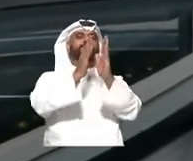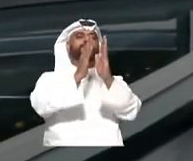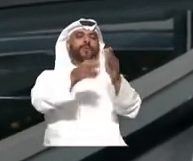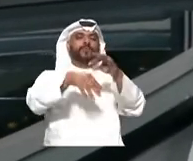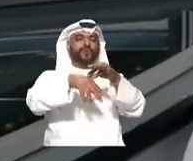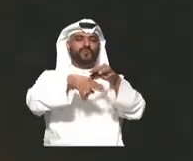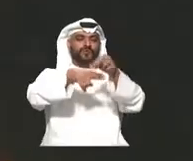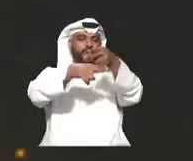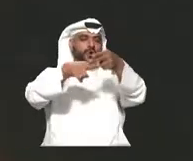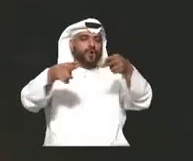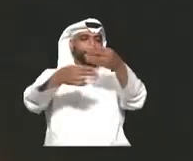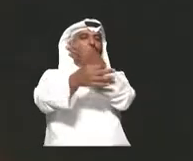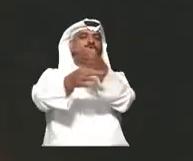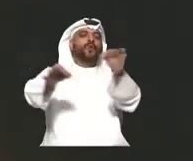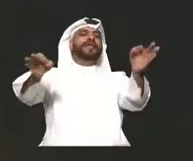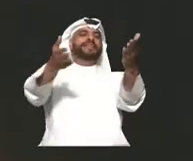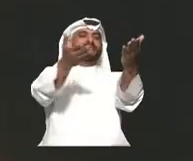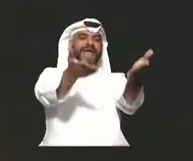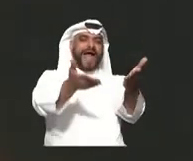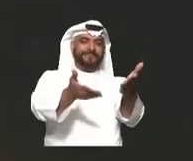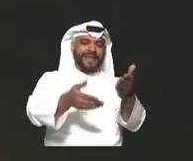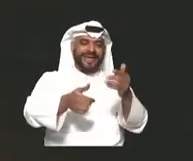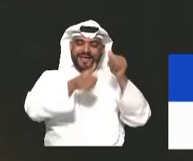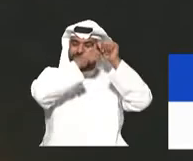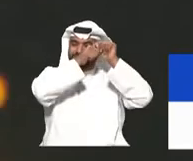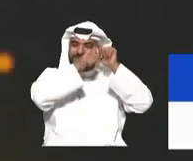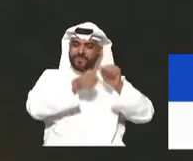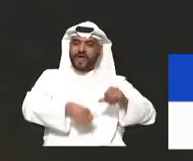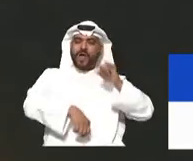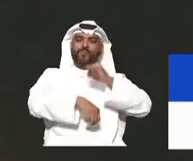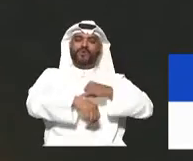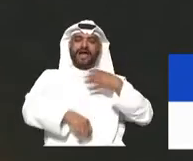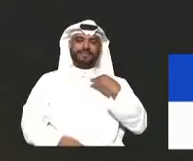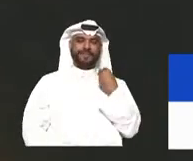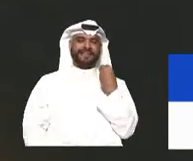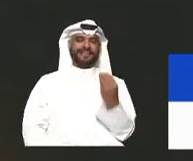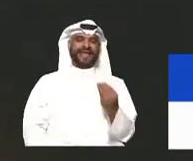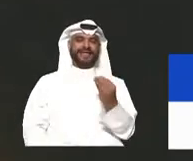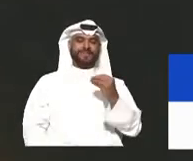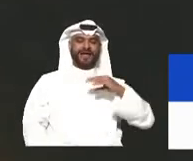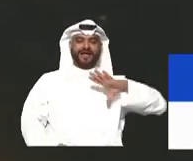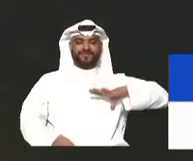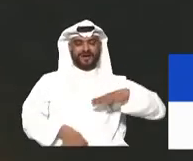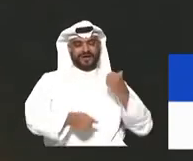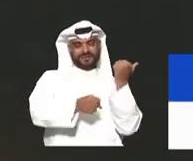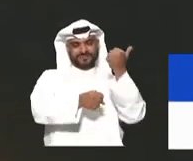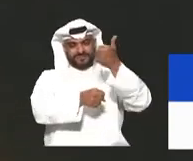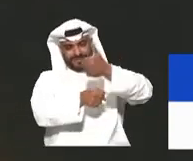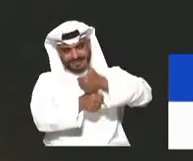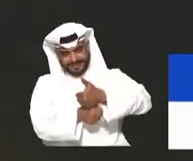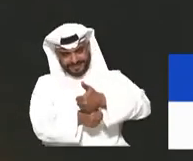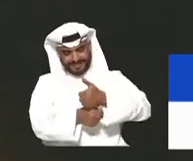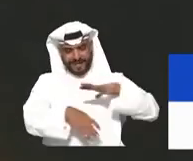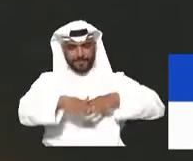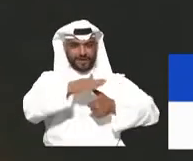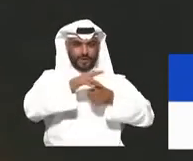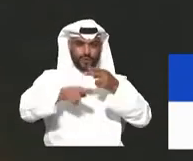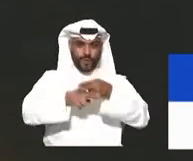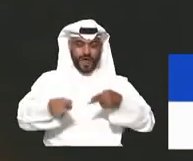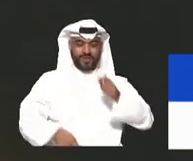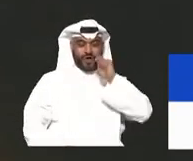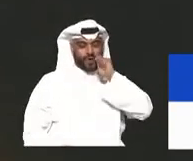للكويت بهذه المناسبة الطيبة، تولي صاحب السمو مقاليد الحكم، وهو الحقيقة يعني